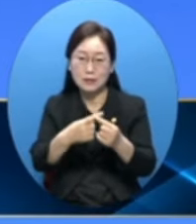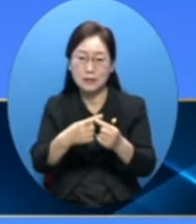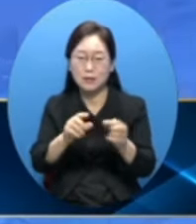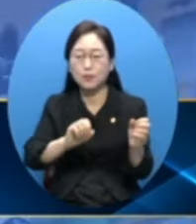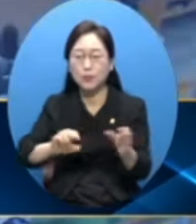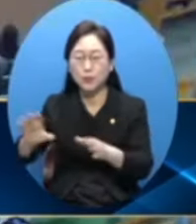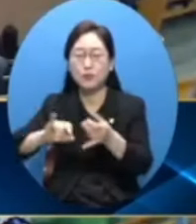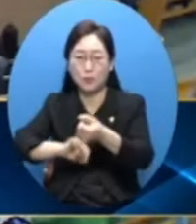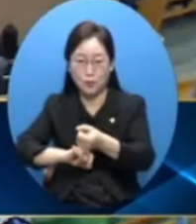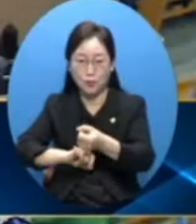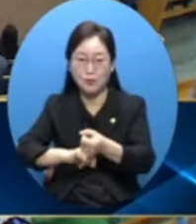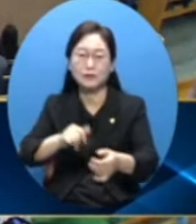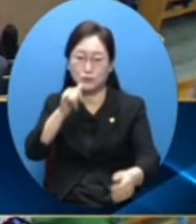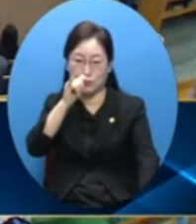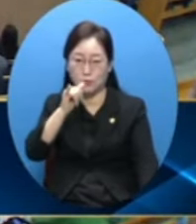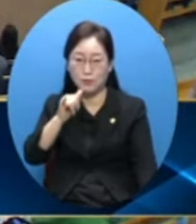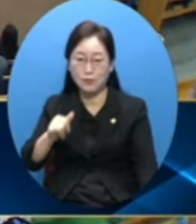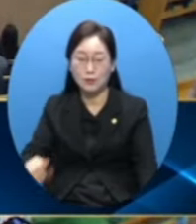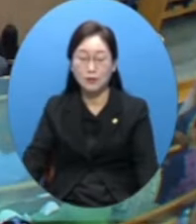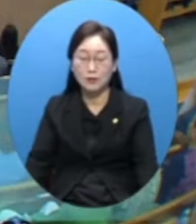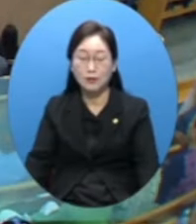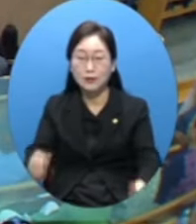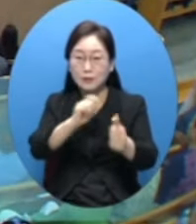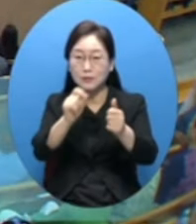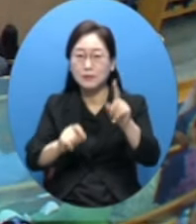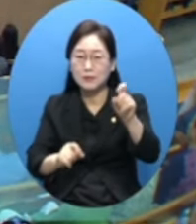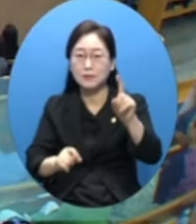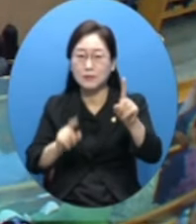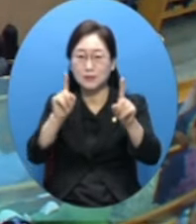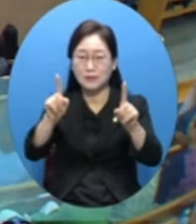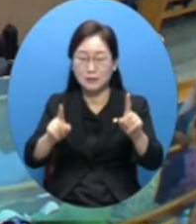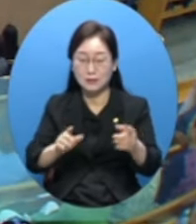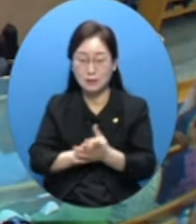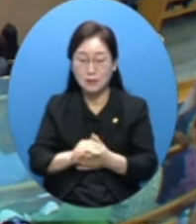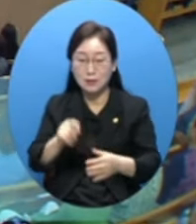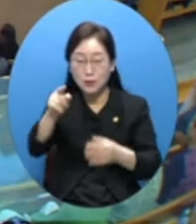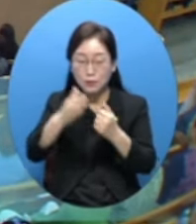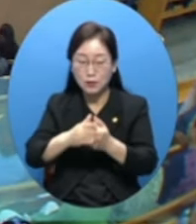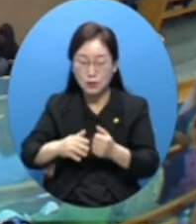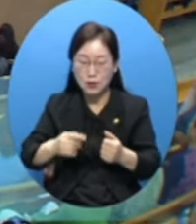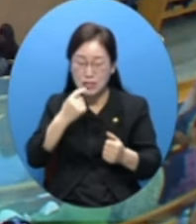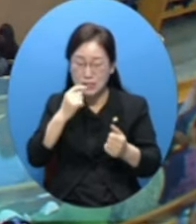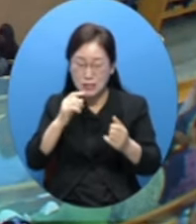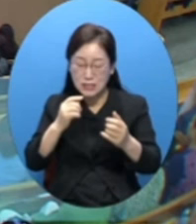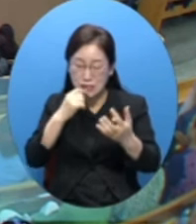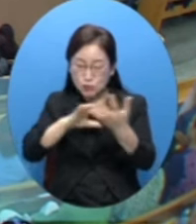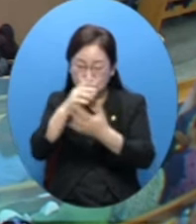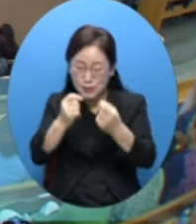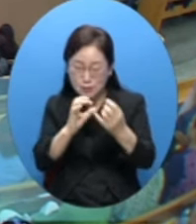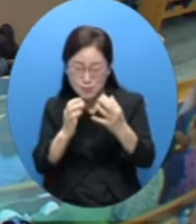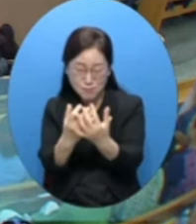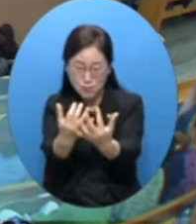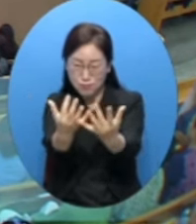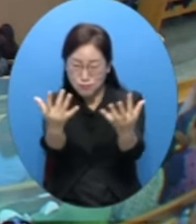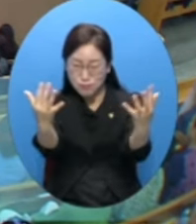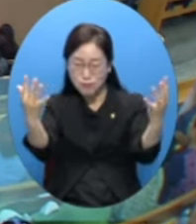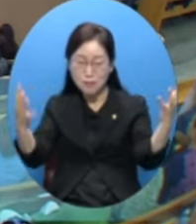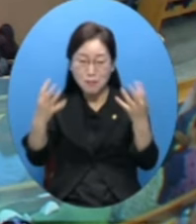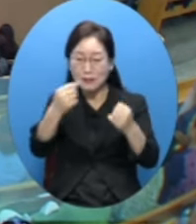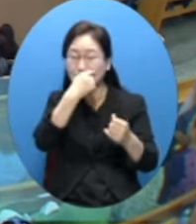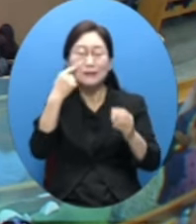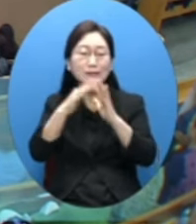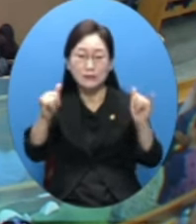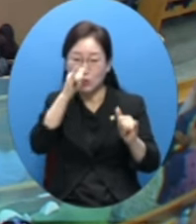말씀합니다. 히브리서 12장 1절입니다. 이러므로 우리에게 구름같이 둘러싼 허다한 증인들이 있으니 모든 무거운